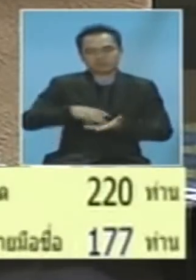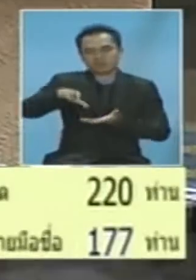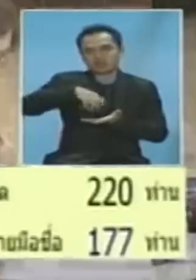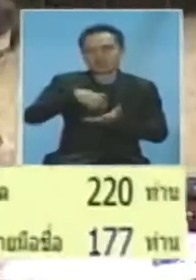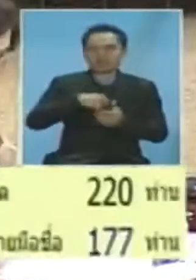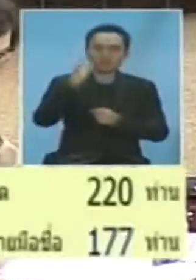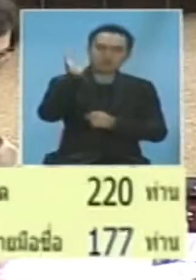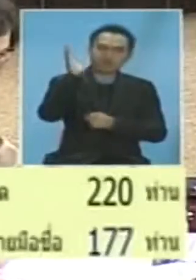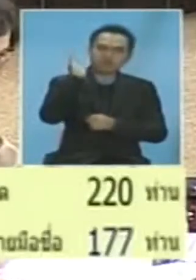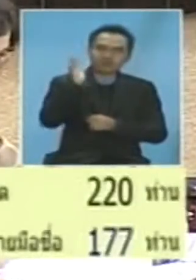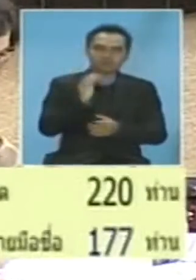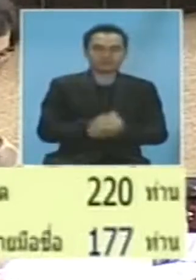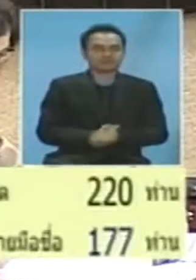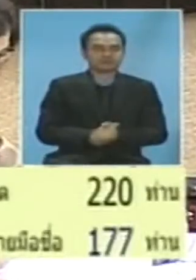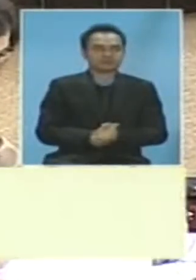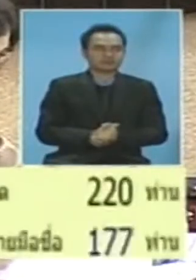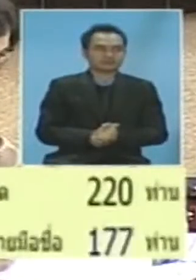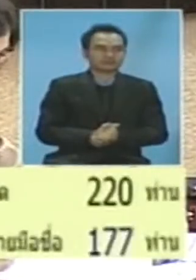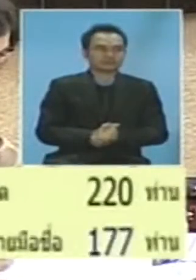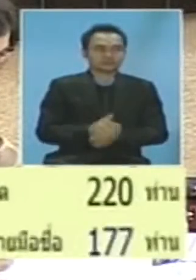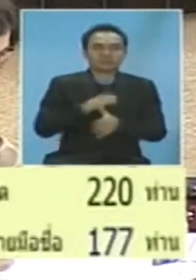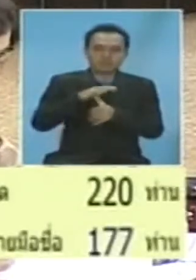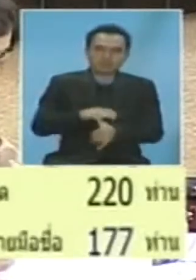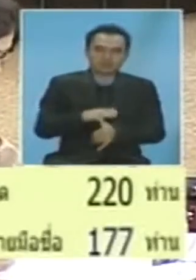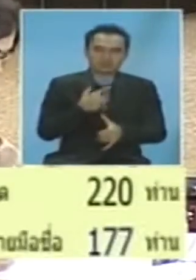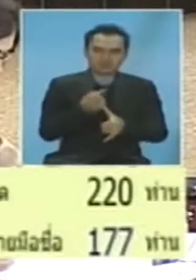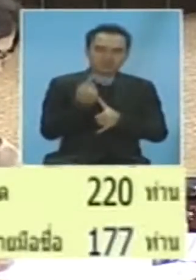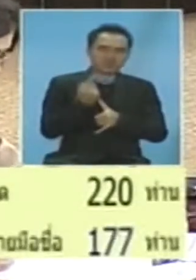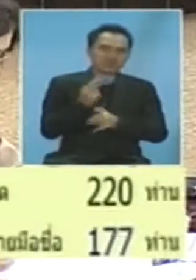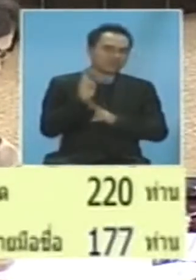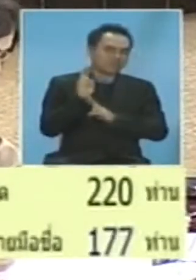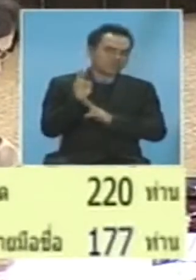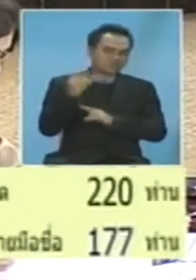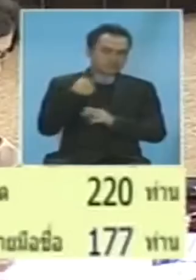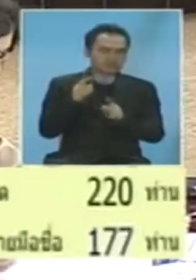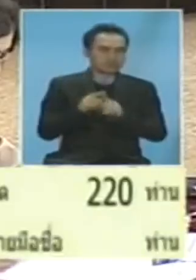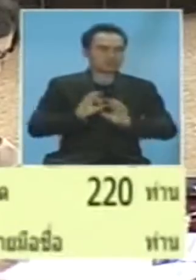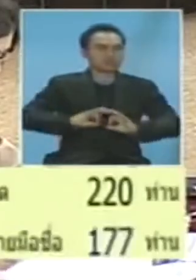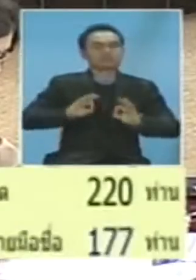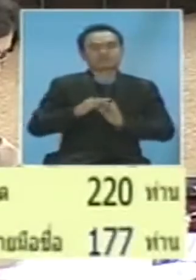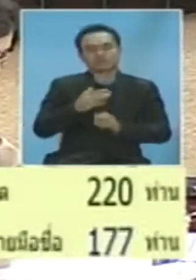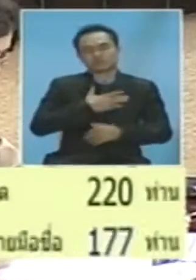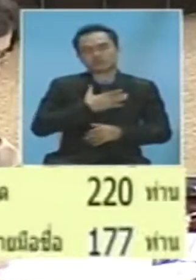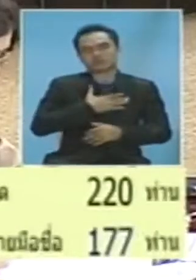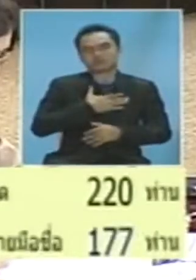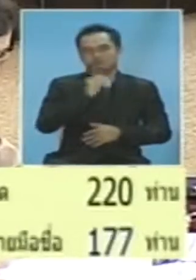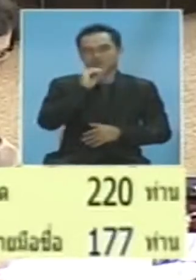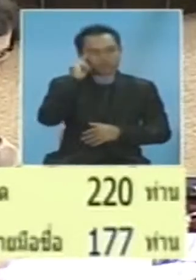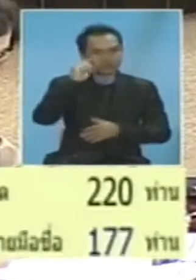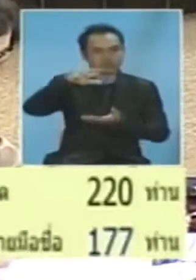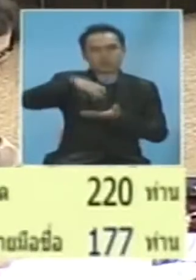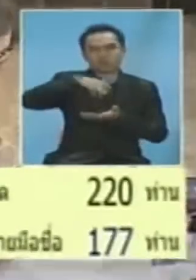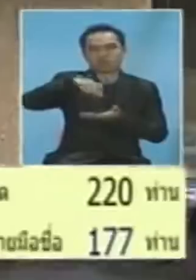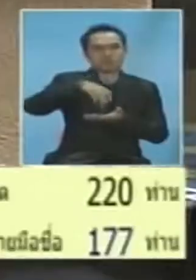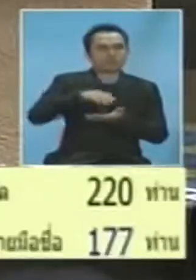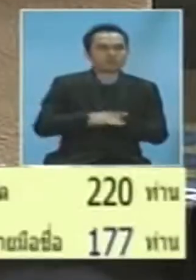แถลงแล้วเนี่ยจะเล่นงานกับผมแต่การที่กับผมไม่ได้นำรายละเอียดมาพูด